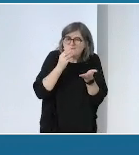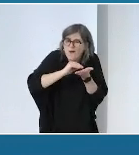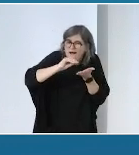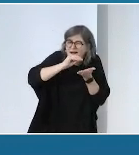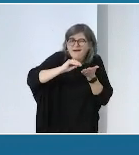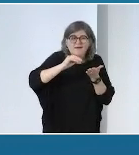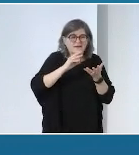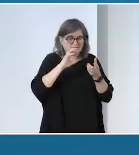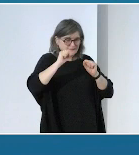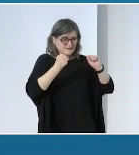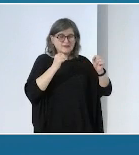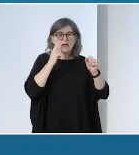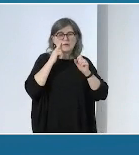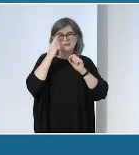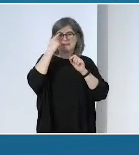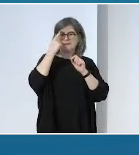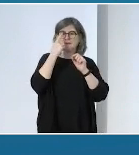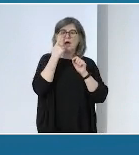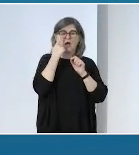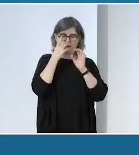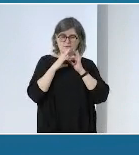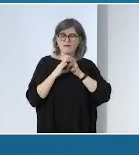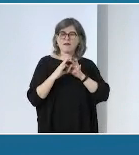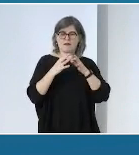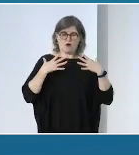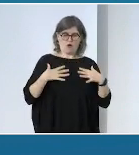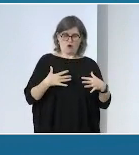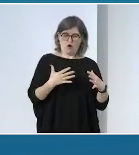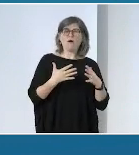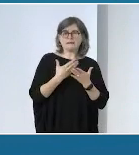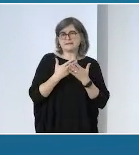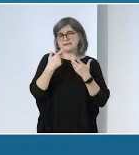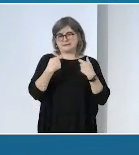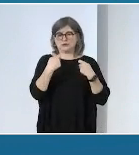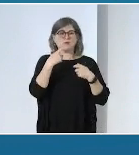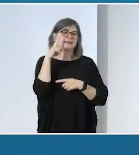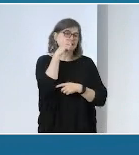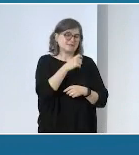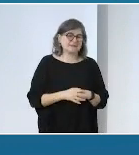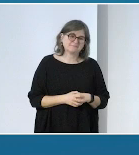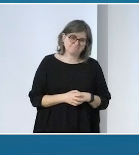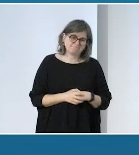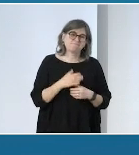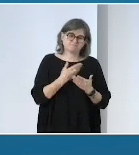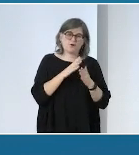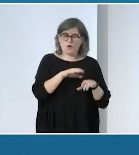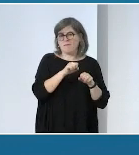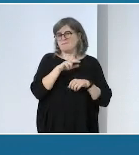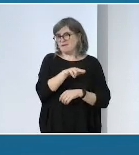tout ce qui est coordination oculo-manuelle est compliqué pour elle. Voilà, j'en ai fini.